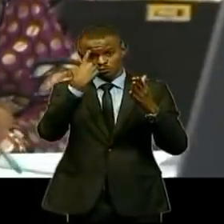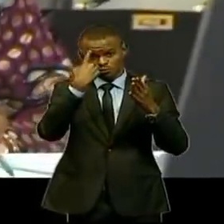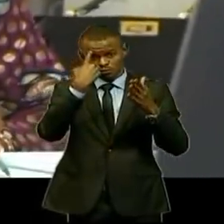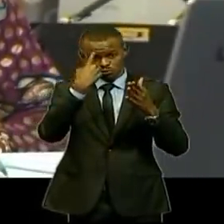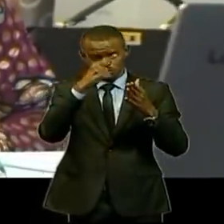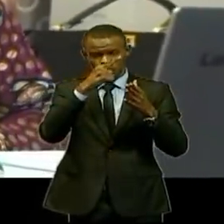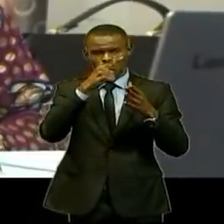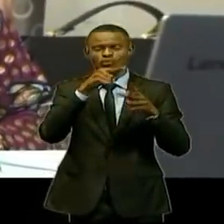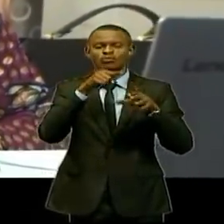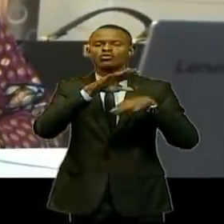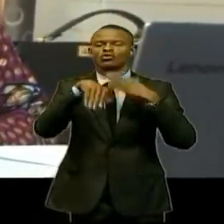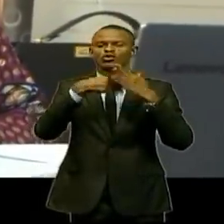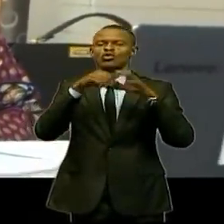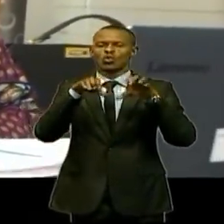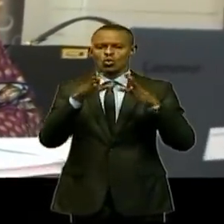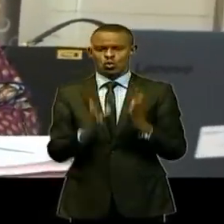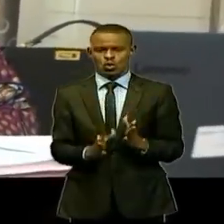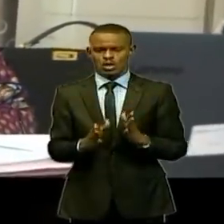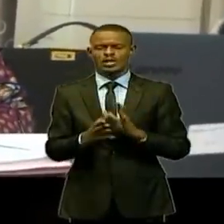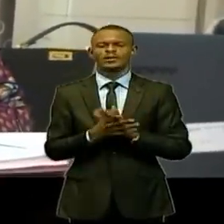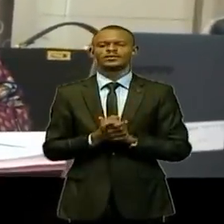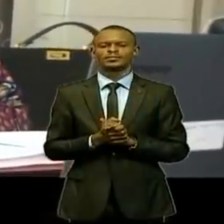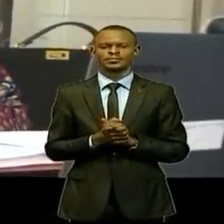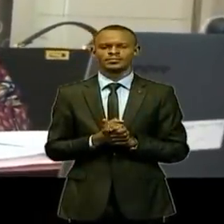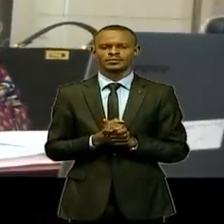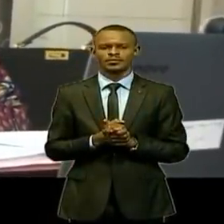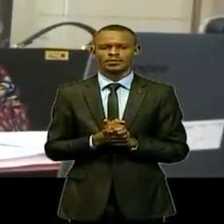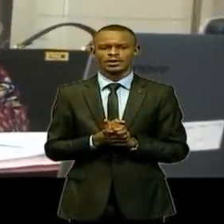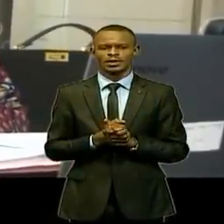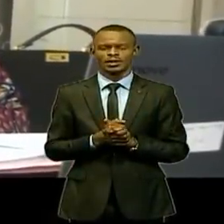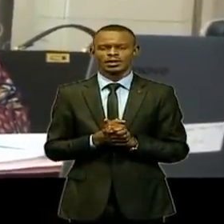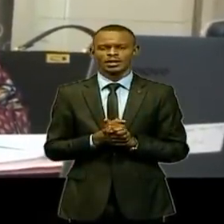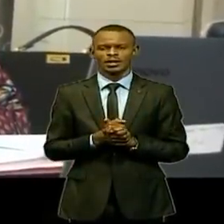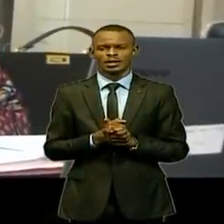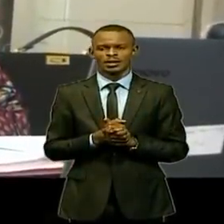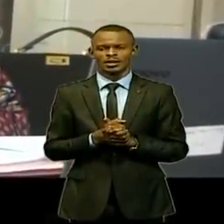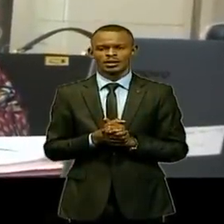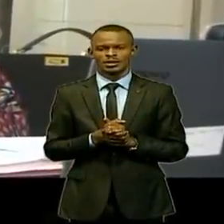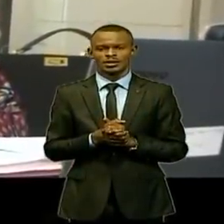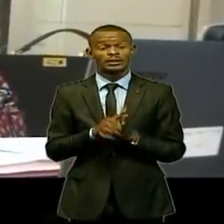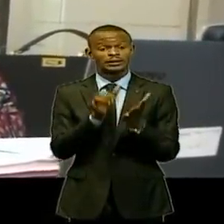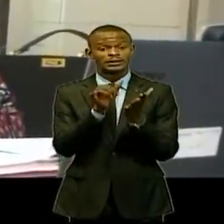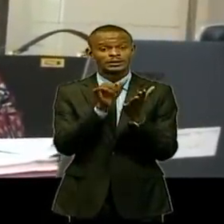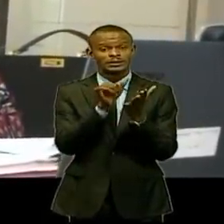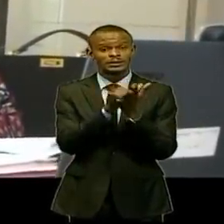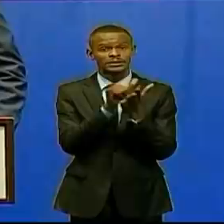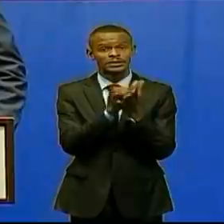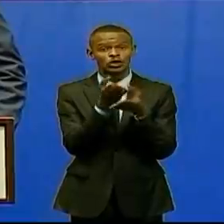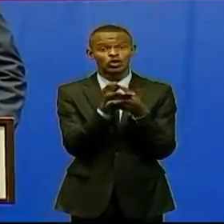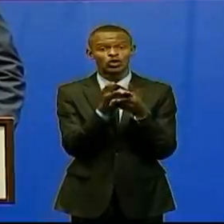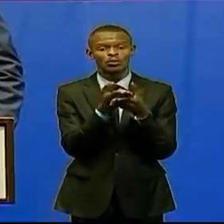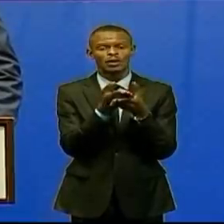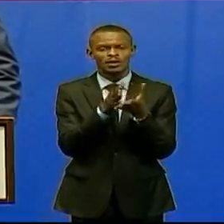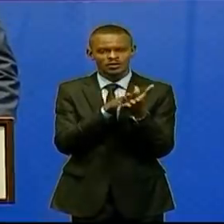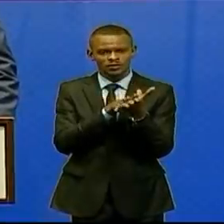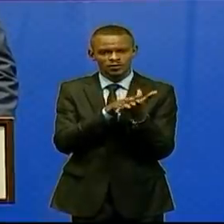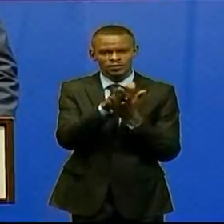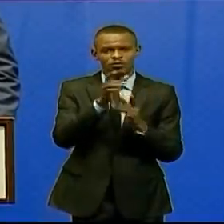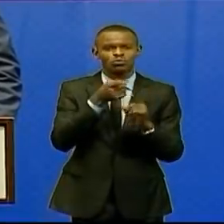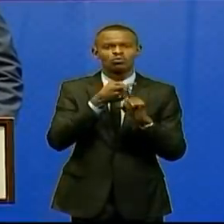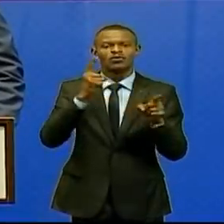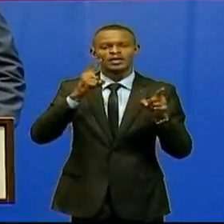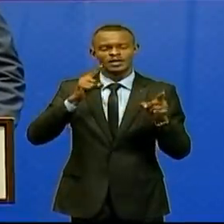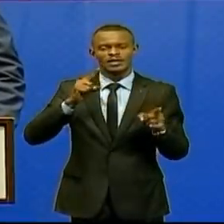Cet acte réglementaire, à prendre par le Premier ministre, chef du gouvernement, vise à doter le pays d'un